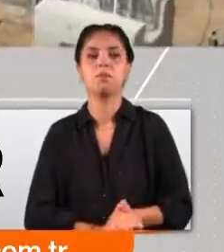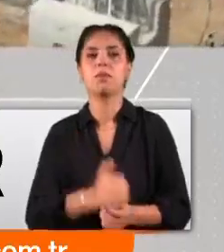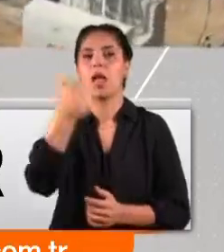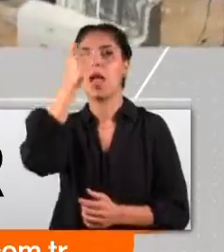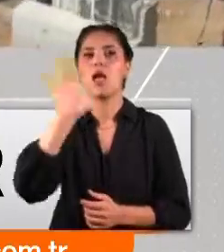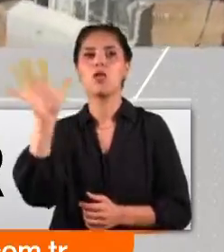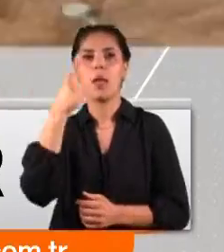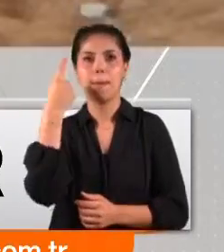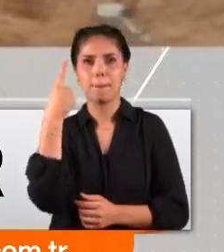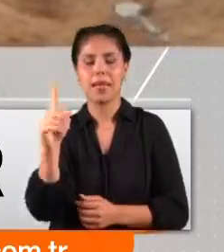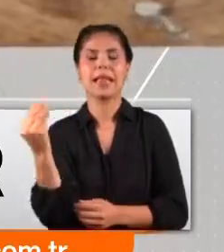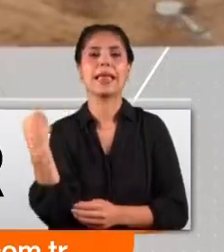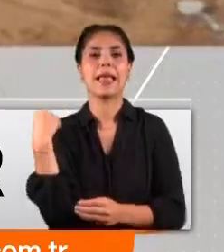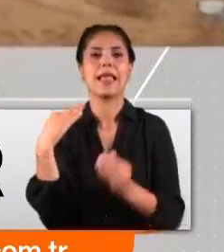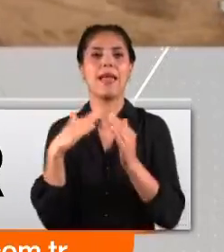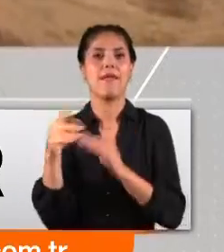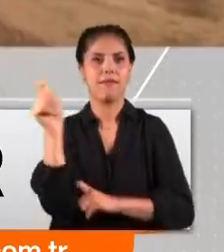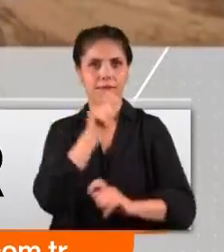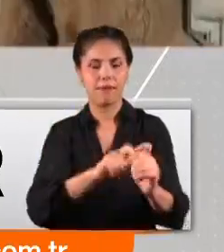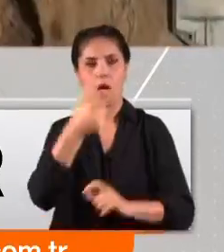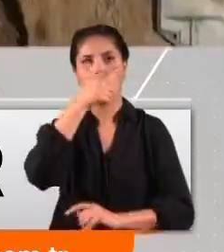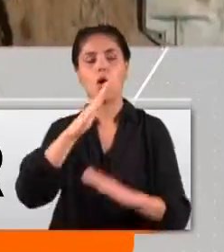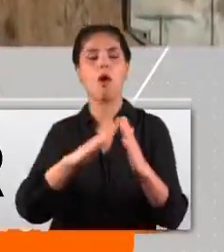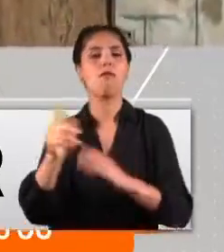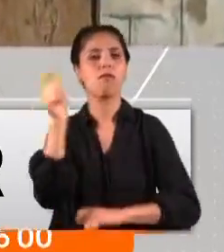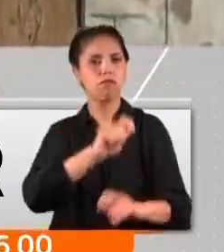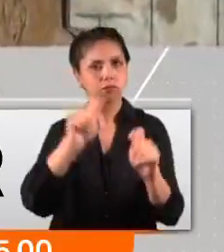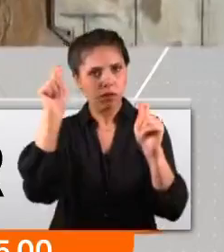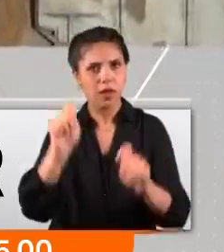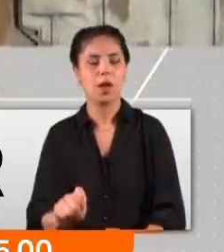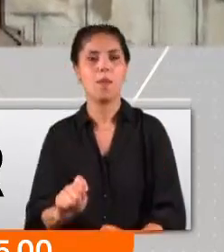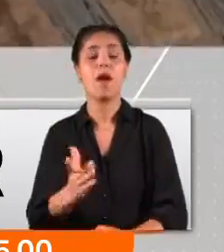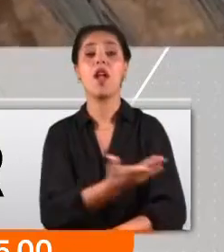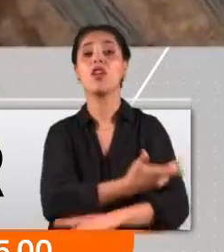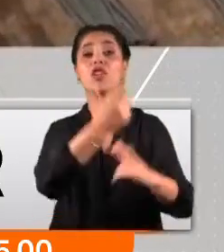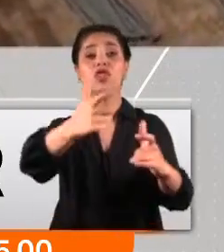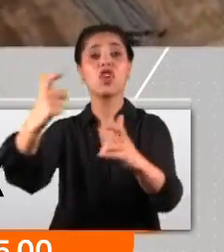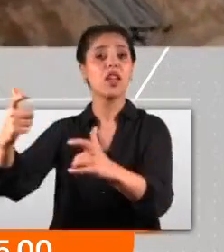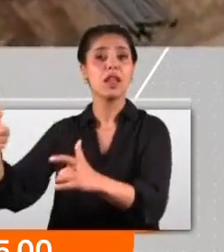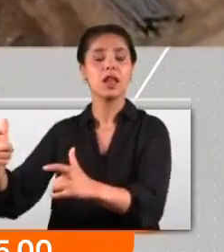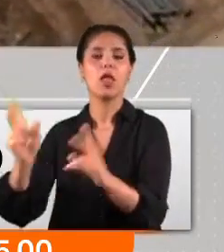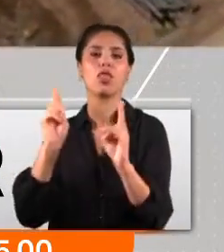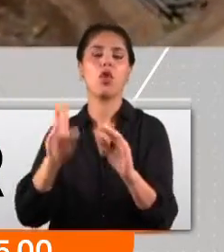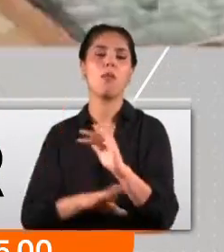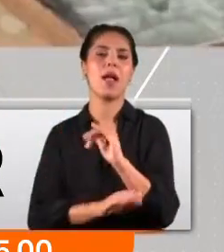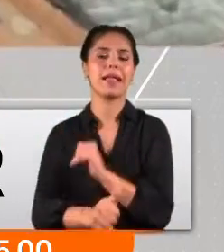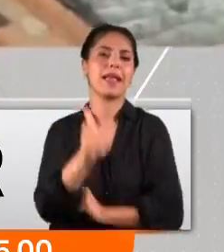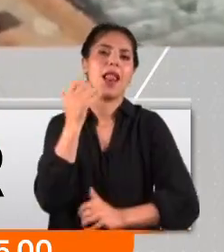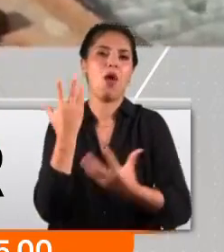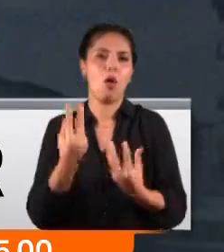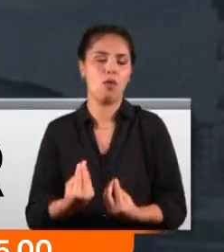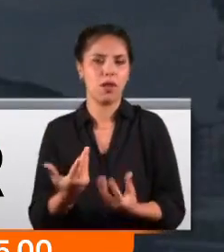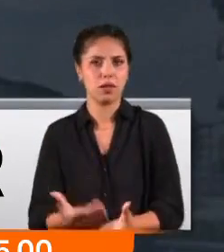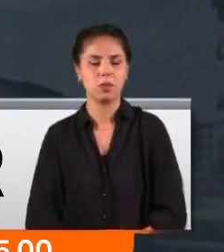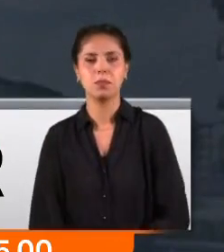650 bin yeni konut ve köy evi yaparak şehirlerimizi normal hayatlarına